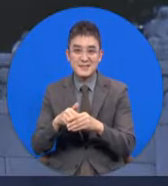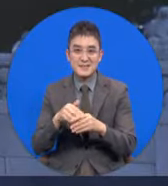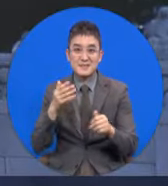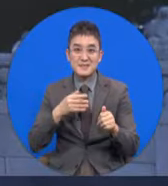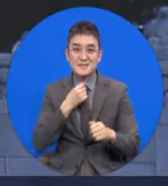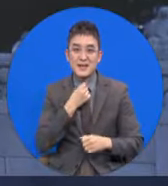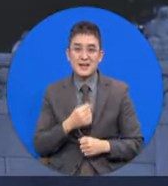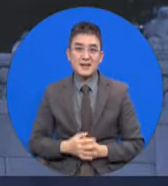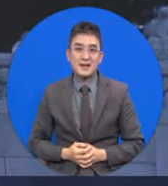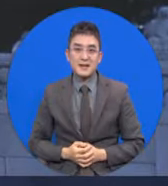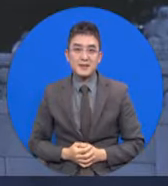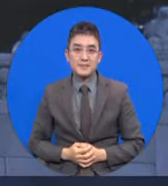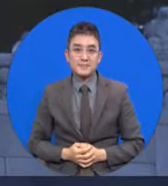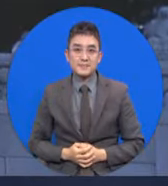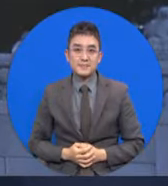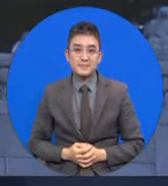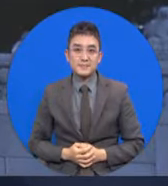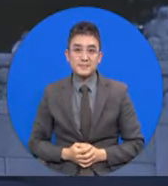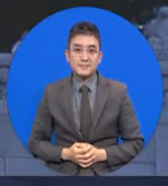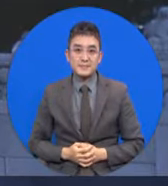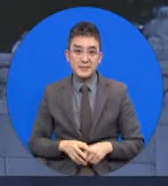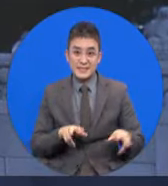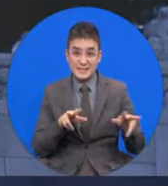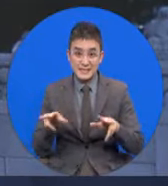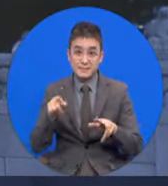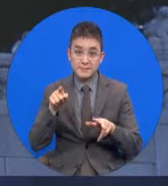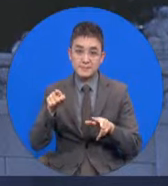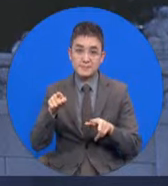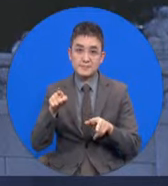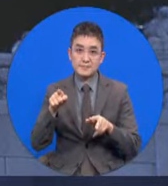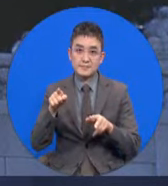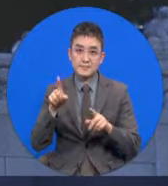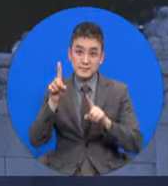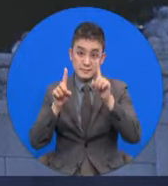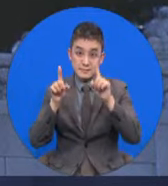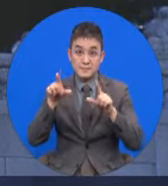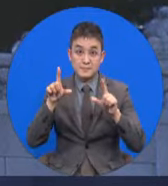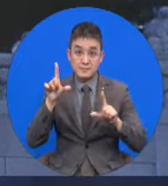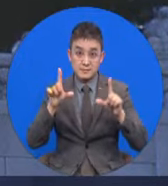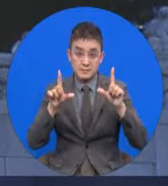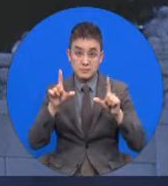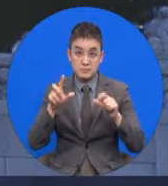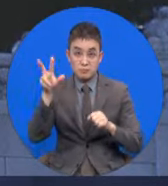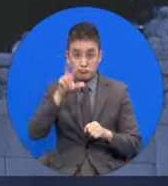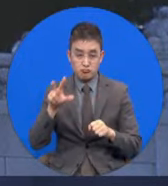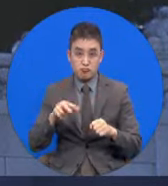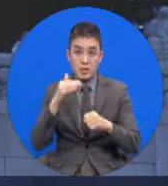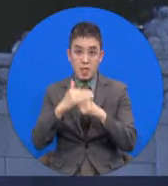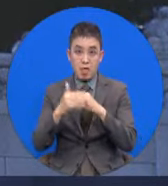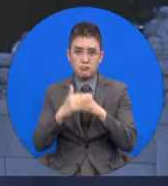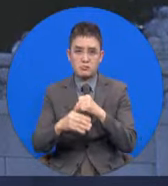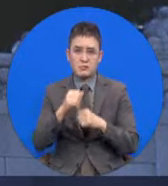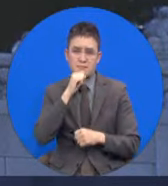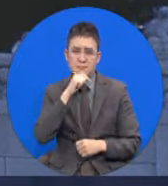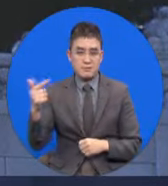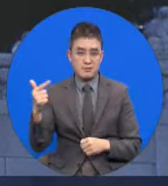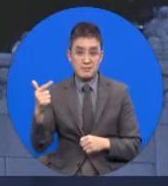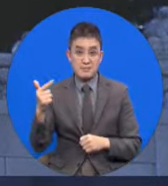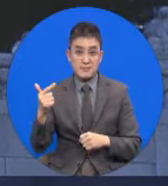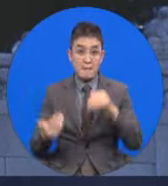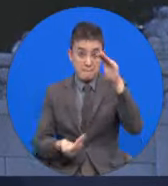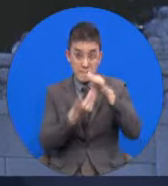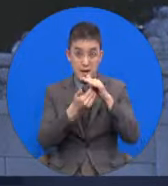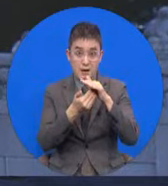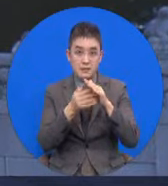투표율 통계관리 시스템에 접속해 있거든요. 실시간 데이터 보고 있는데 전국에서 대구의 투표율이 아까 가장 높았다라고 10시 30분 기준으로 제가